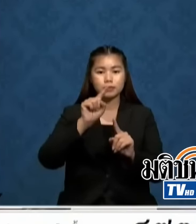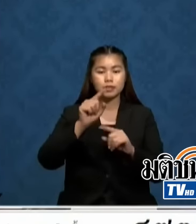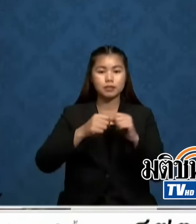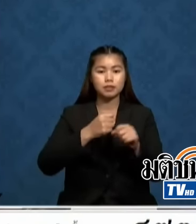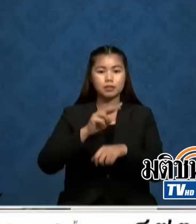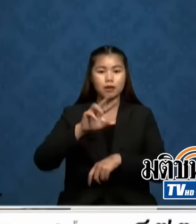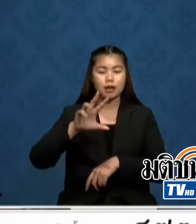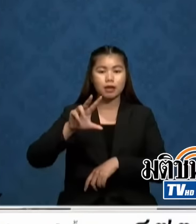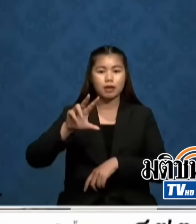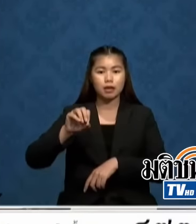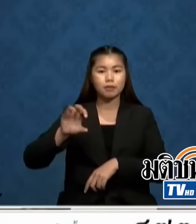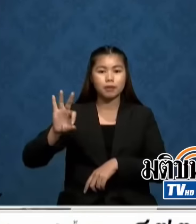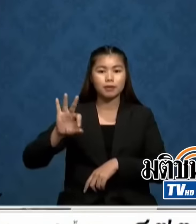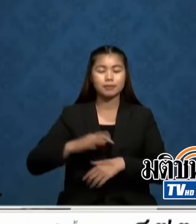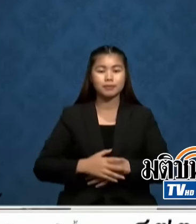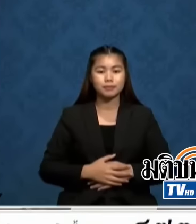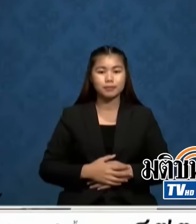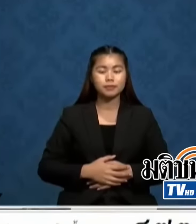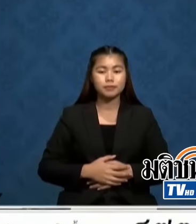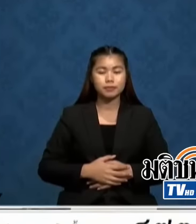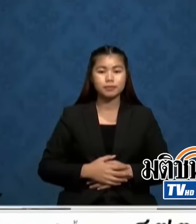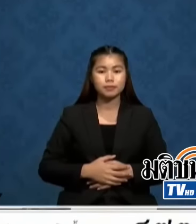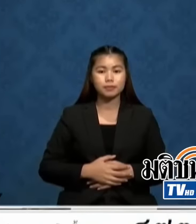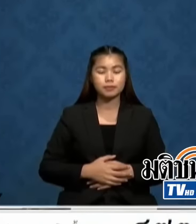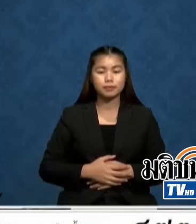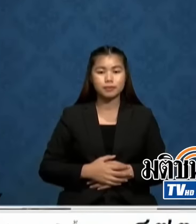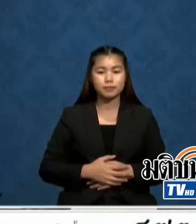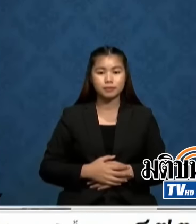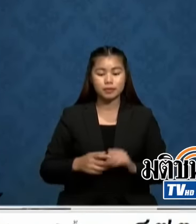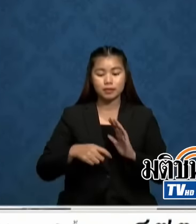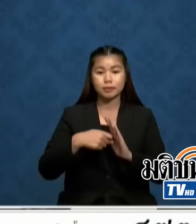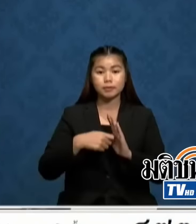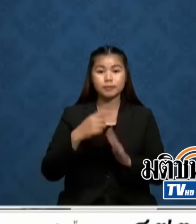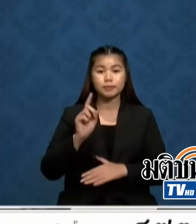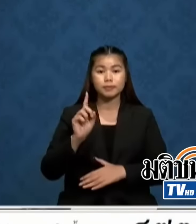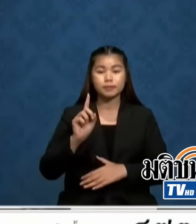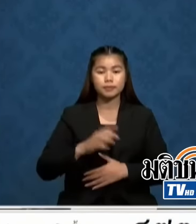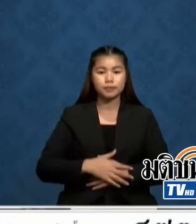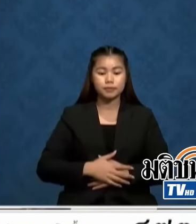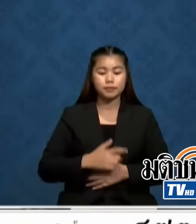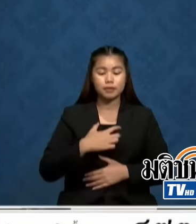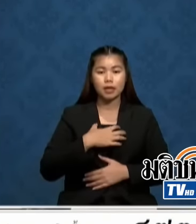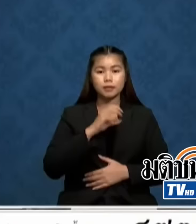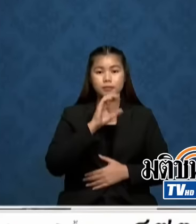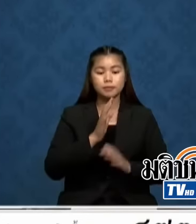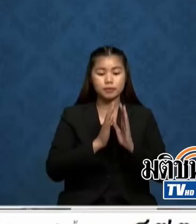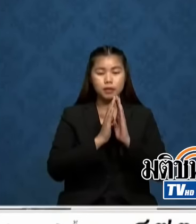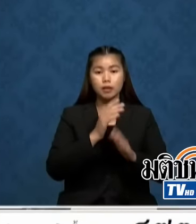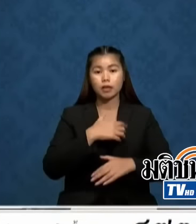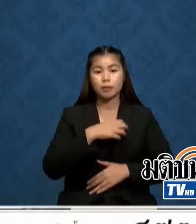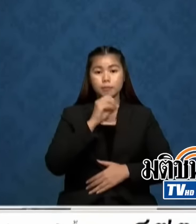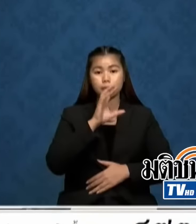2539 59พ.ศด้วยเหตุผลดังจะกราบเรียนท่านประธานดังต่อไป